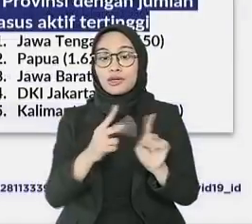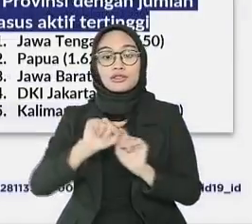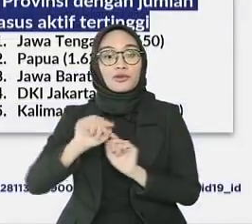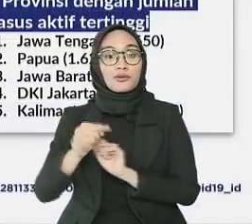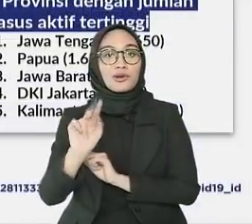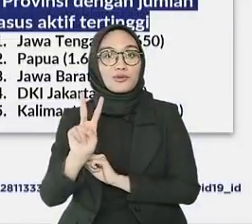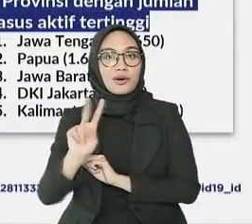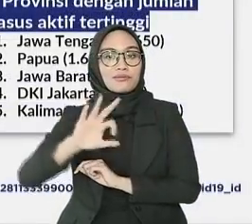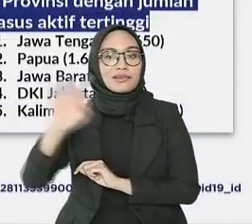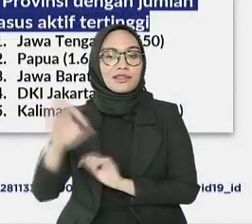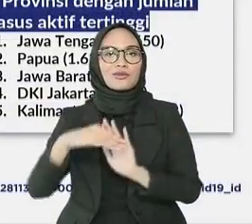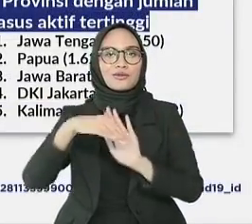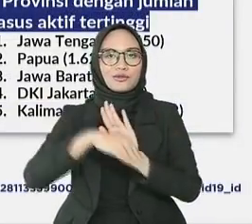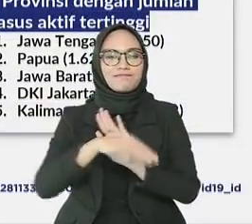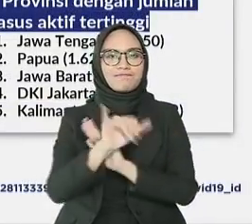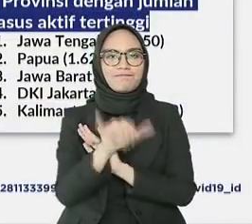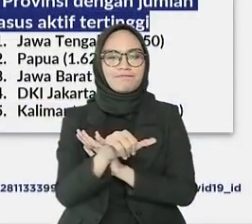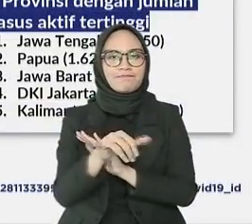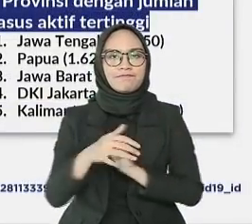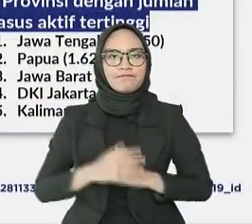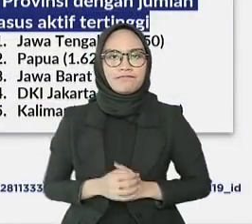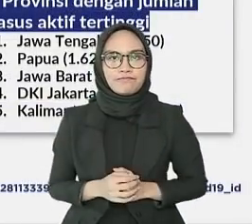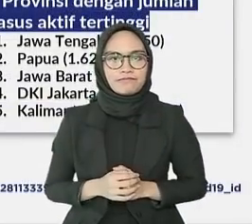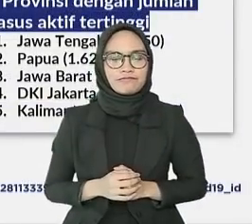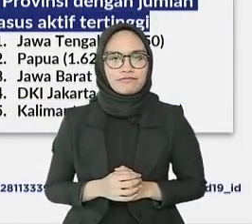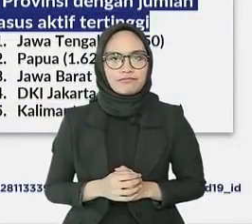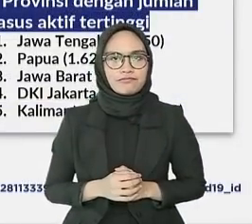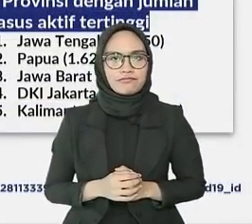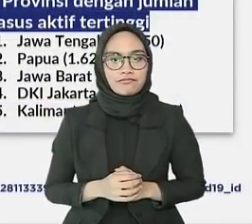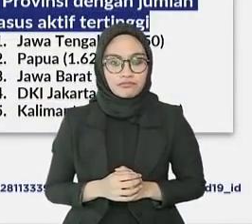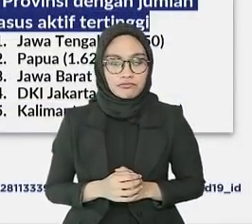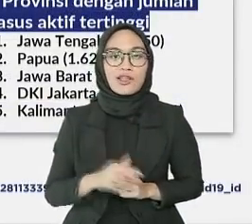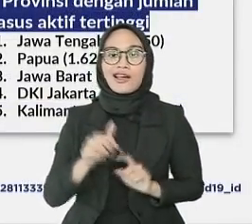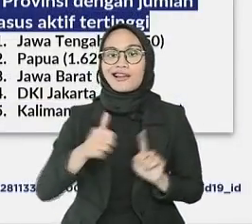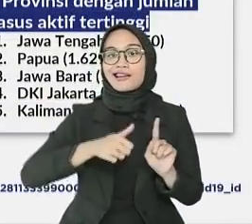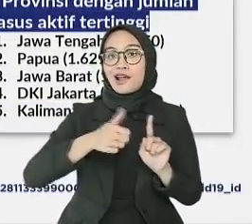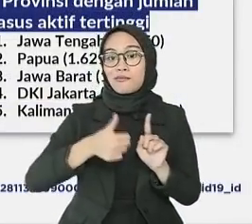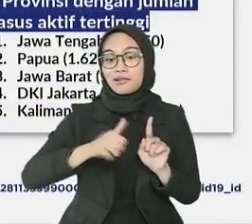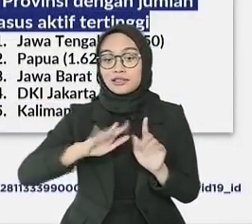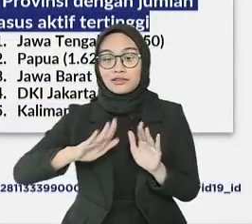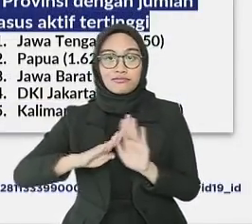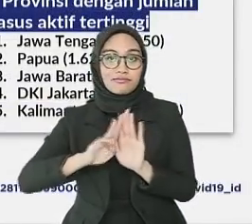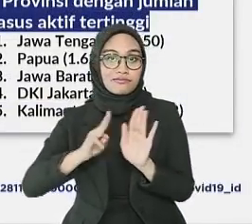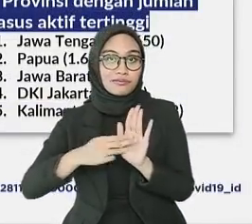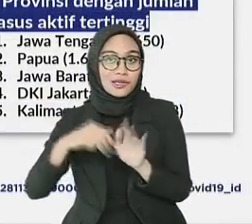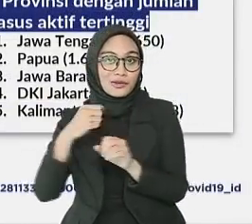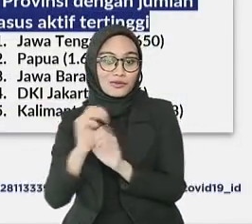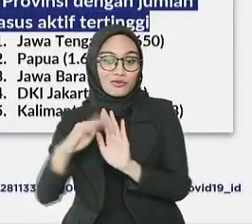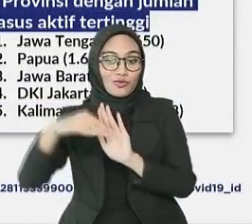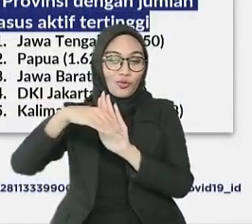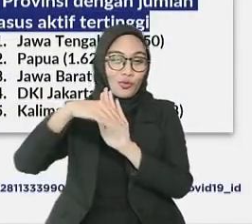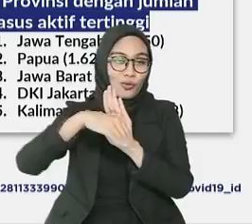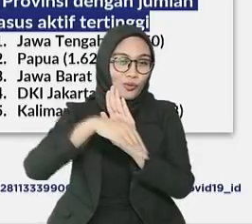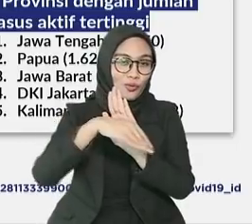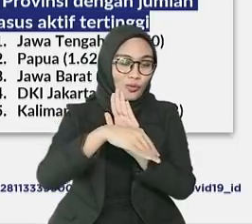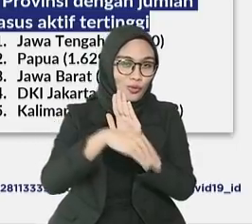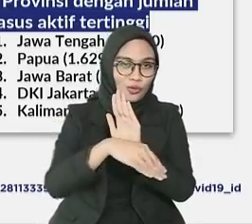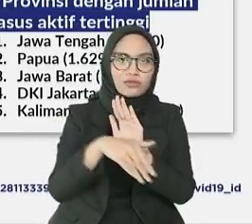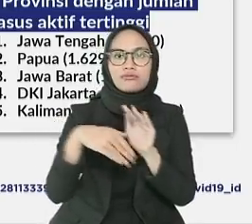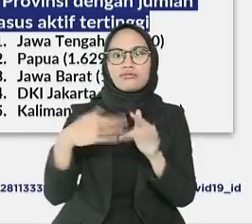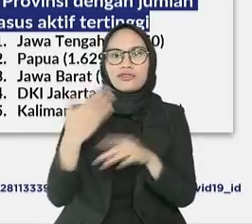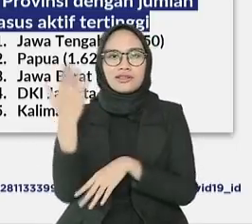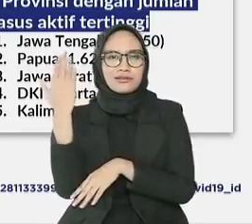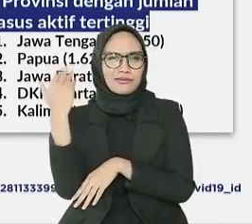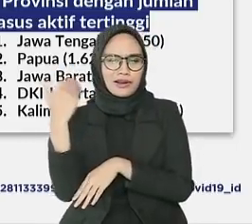lalu. Penurunan ini adalah penurunan minggu ke-16 berturut-turut dari puncak kasus kedua pada bulan Juli